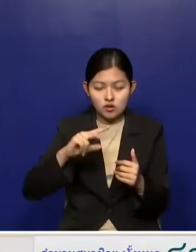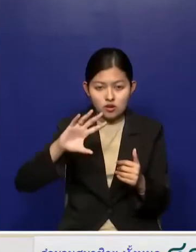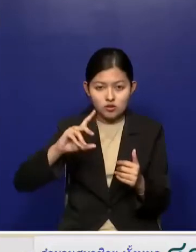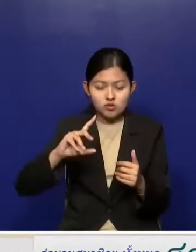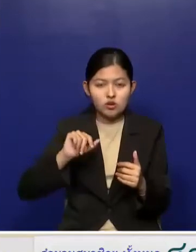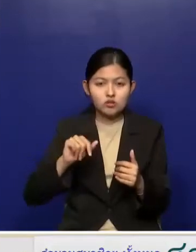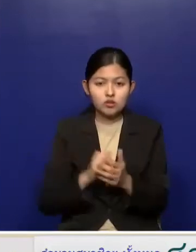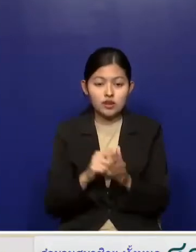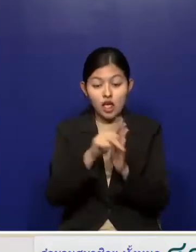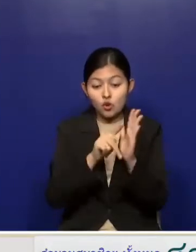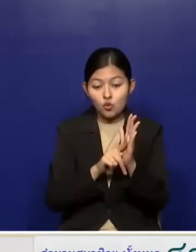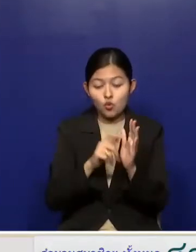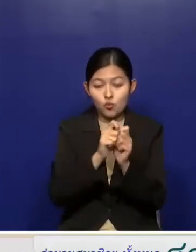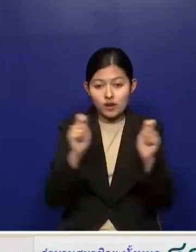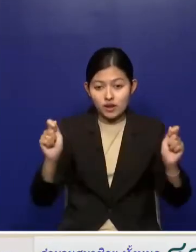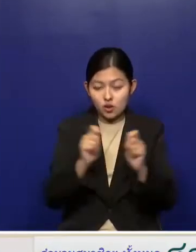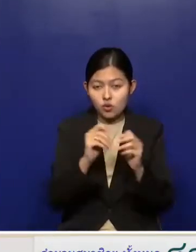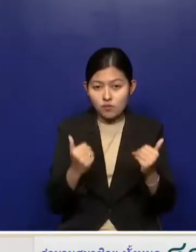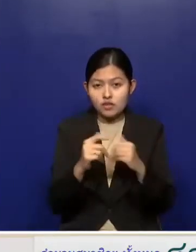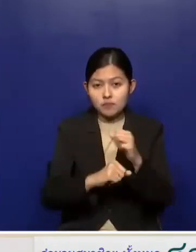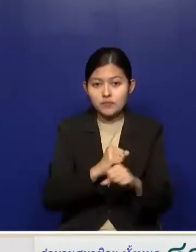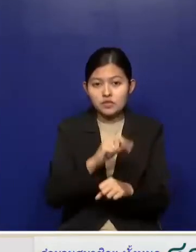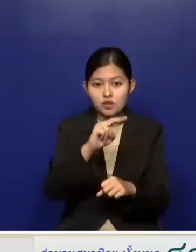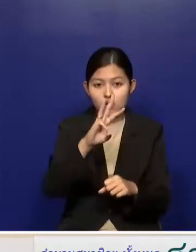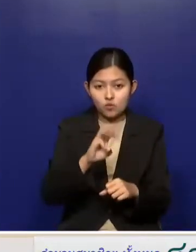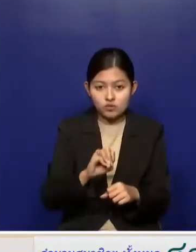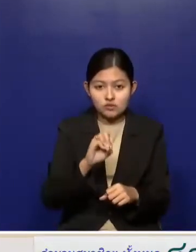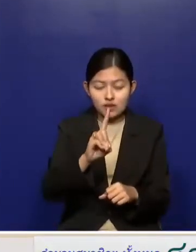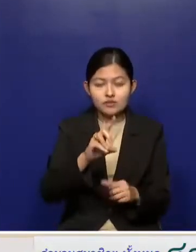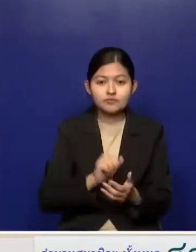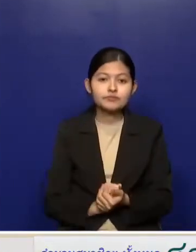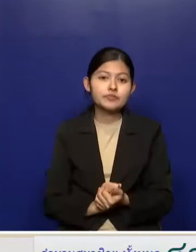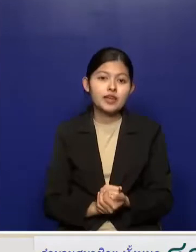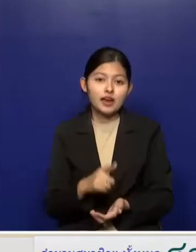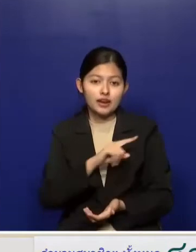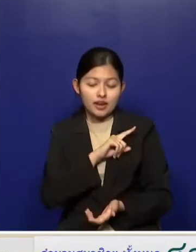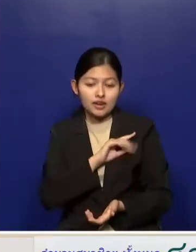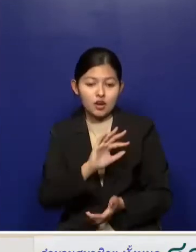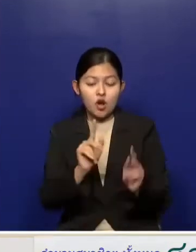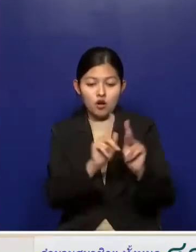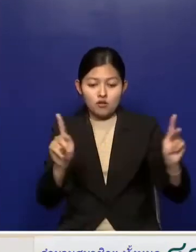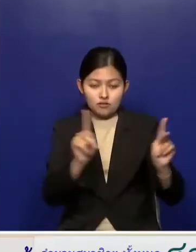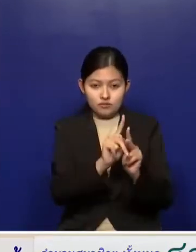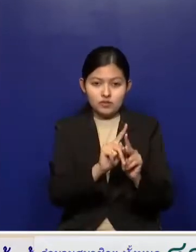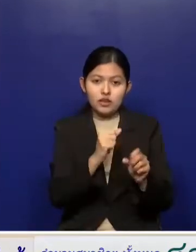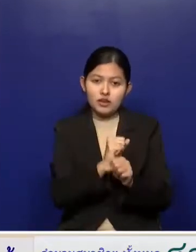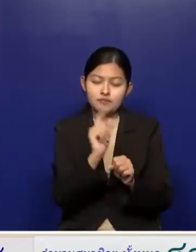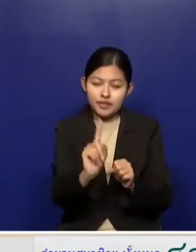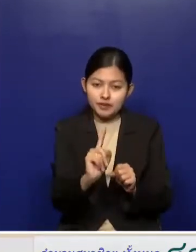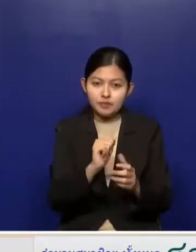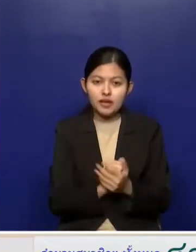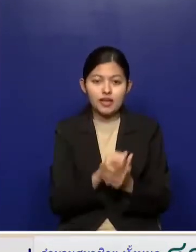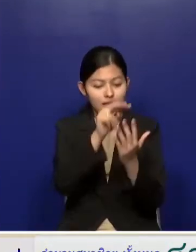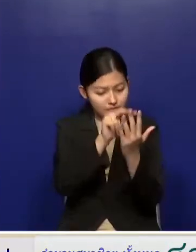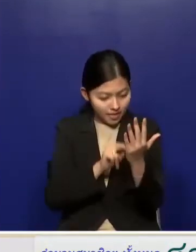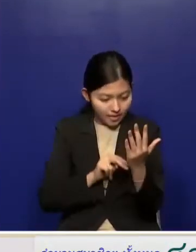ฎหมายที่ต่อเนื่องจากพรบอน้ำชบบป 61 นะคะในส่วนของบทบาและหนาที่ของกรมการร่น้มีนี่ยท่านสามารถอ่านเพิ่มเติ